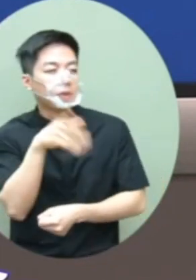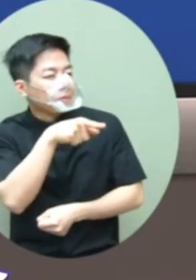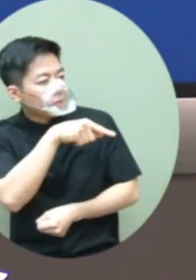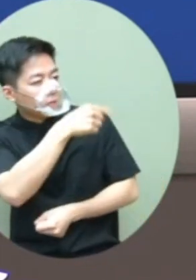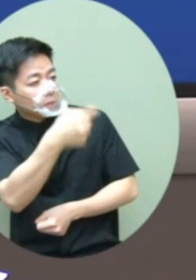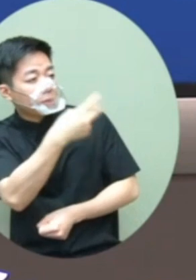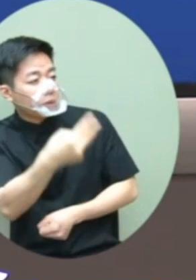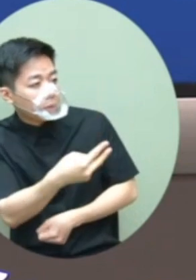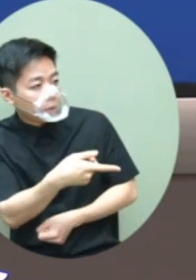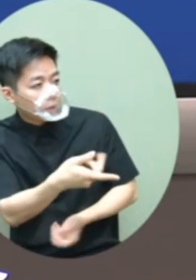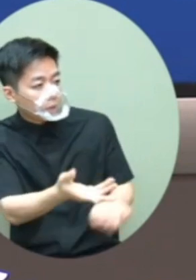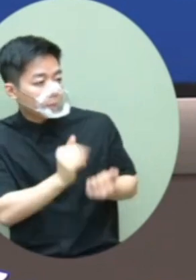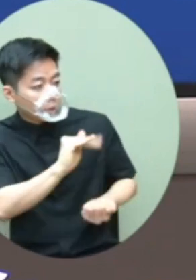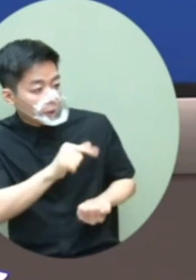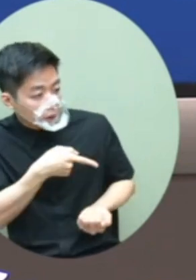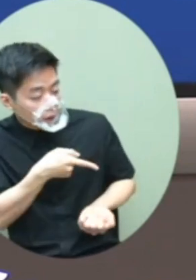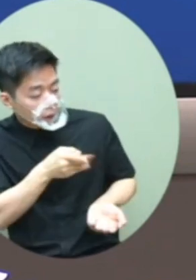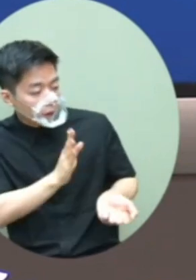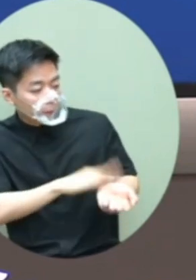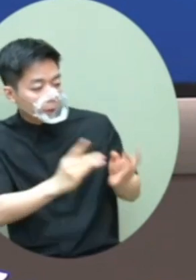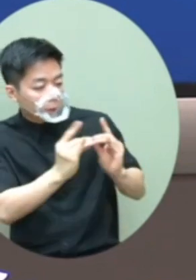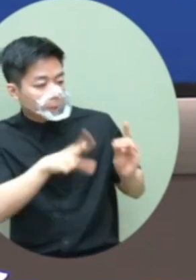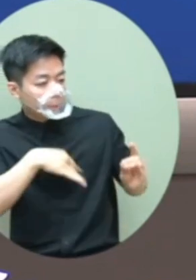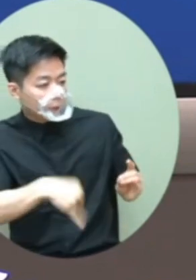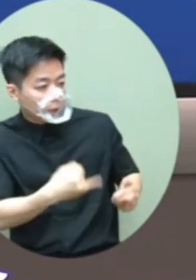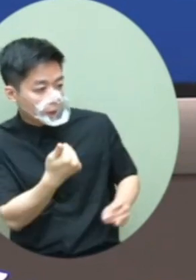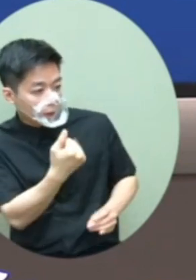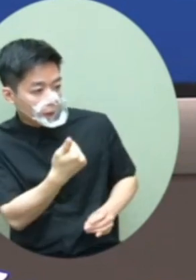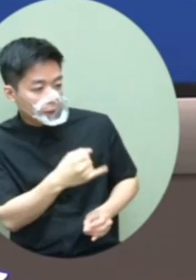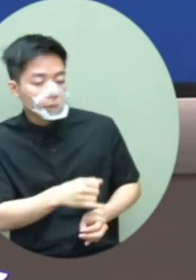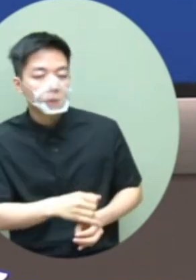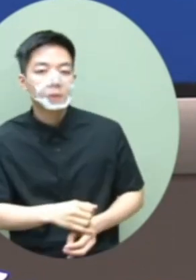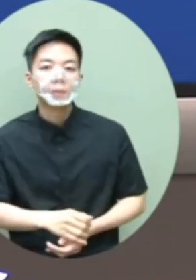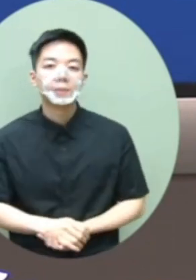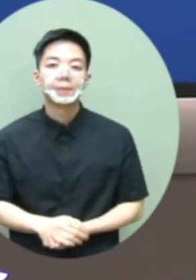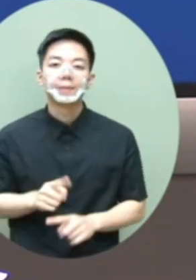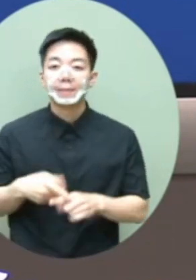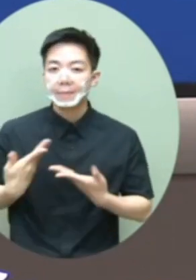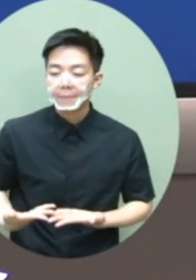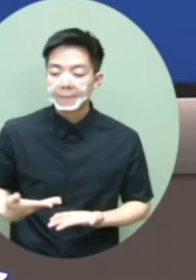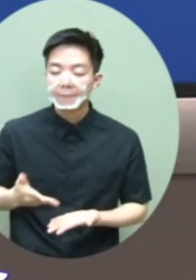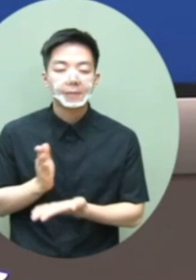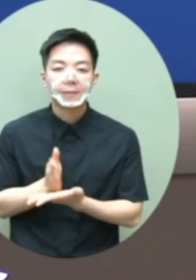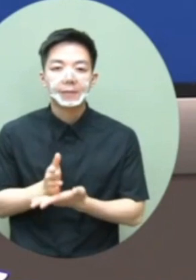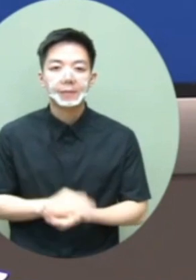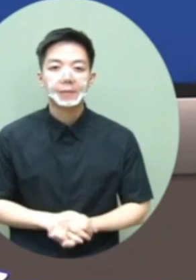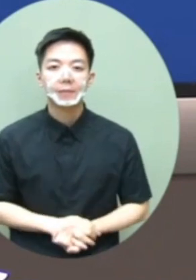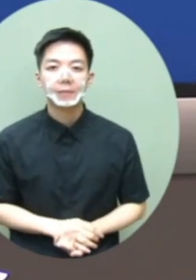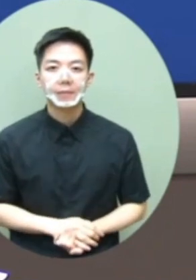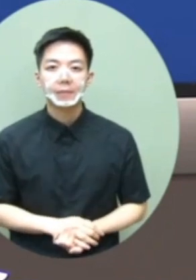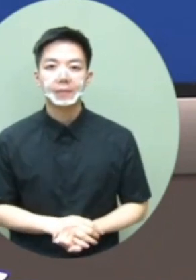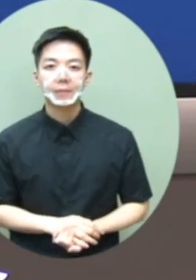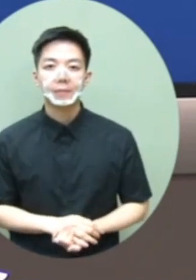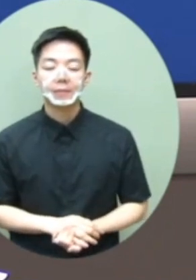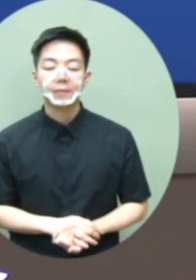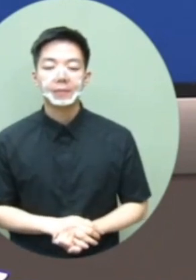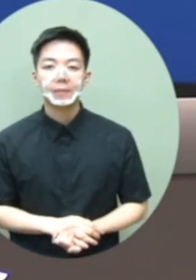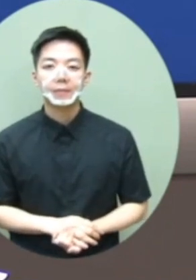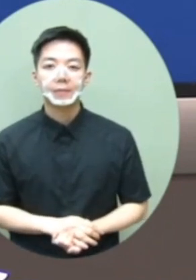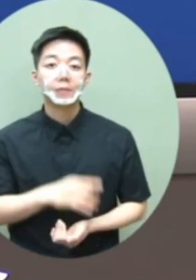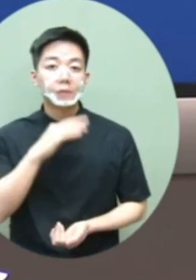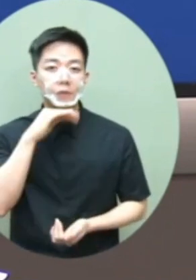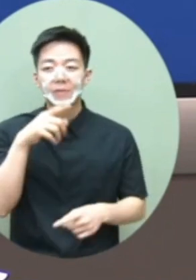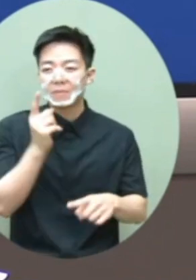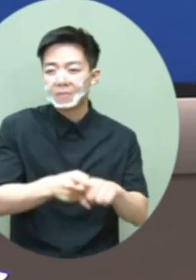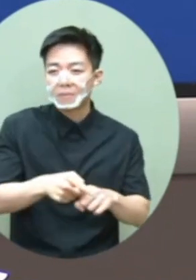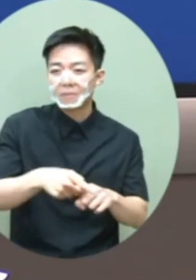㗎？你有冇足夠嘅設施啊，或者係能力咧嚟到應對？咁所以我獲知咧，佢唔係咁嘅情況，因為如果係咁嘅情